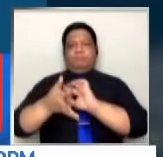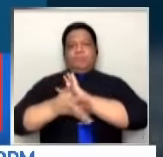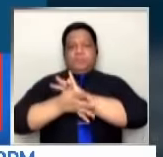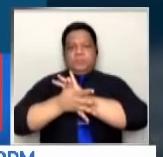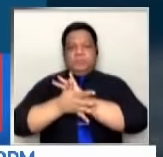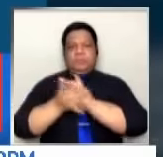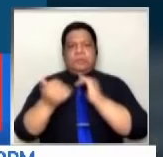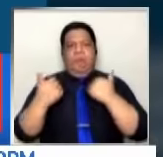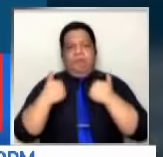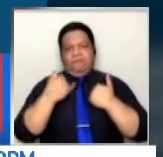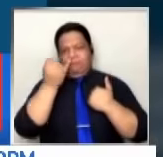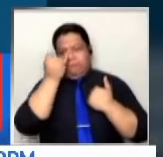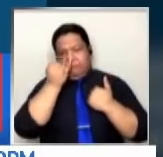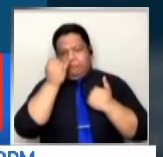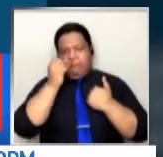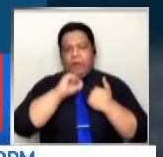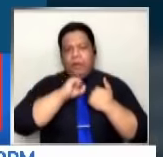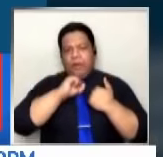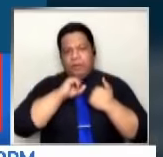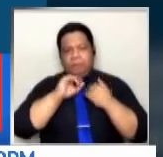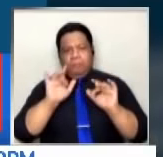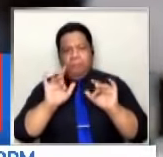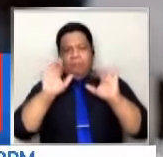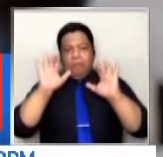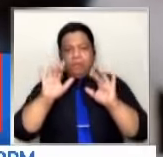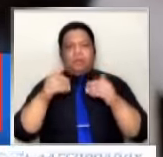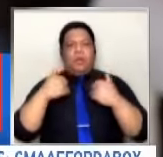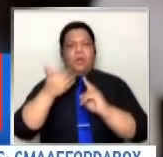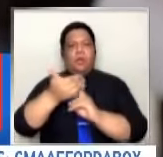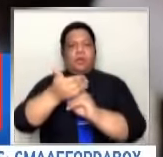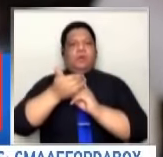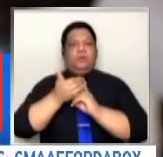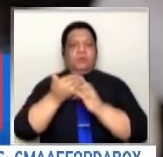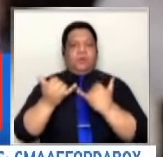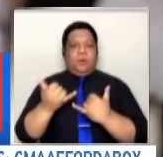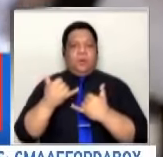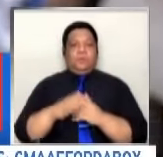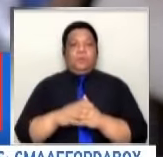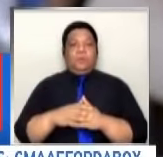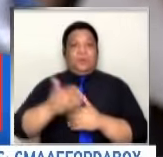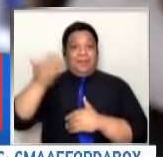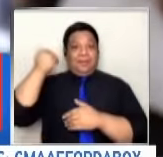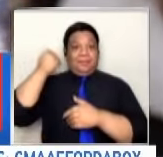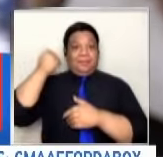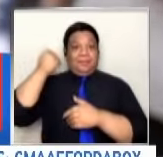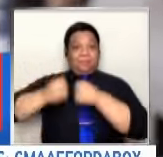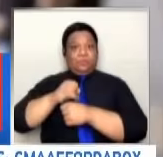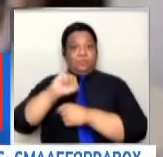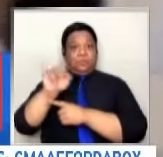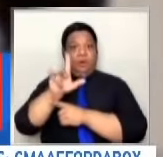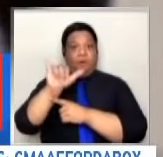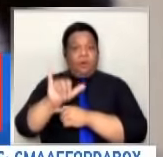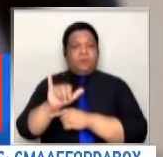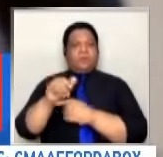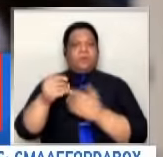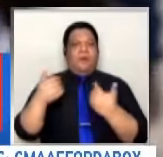Care Facility ng lungsod. Hulyo ng nakaraang taon nang unang nagka-COVID si Belmonte. Naka-home quarantine naman si